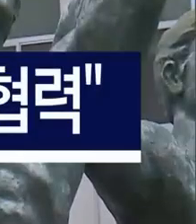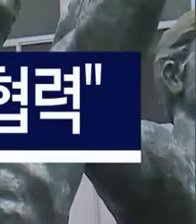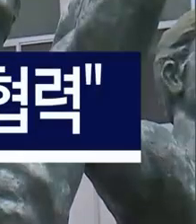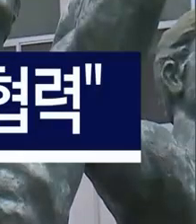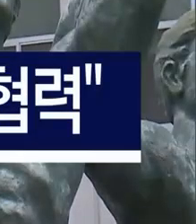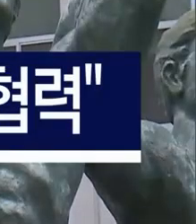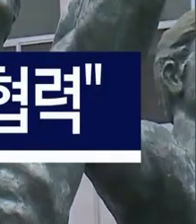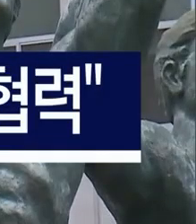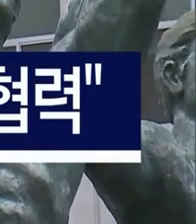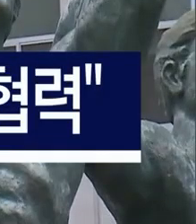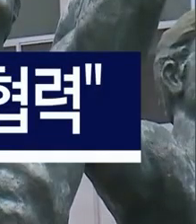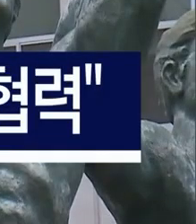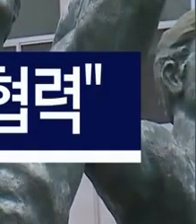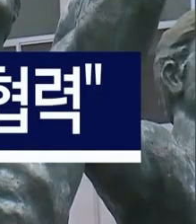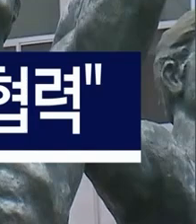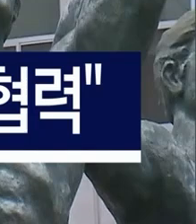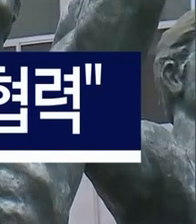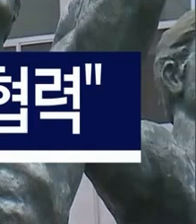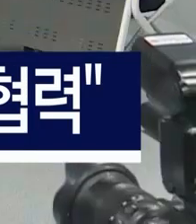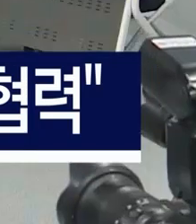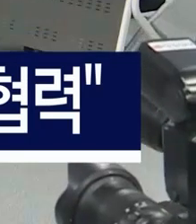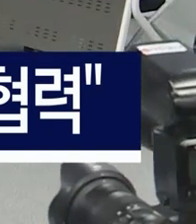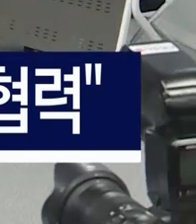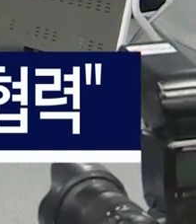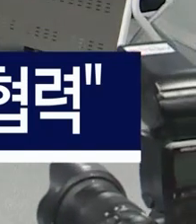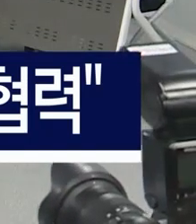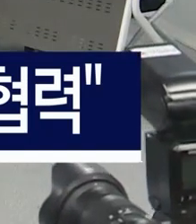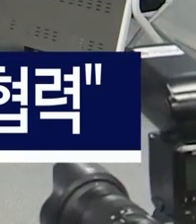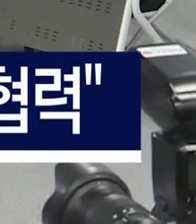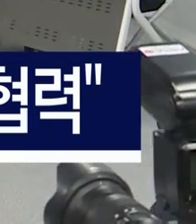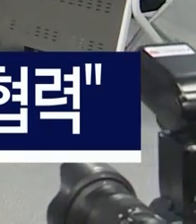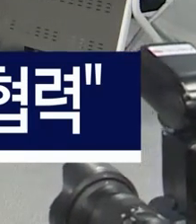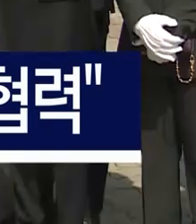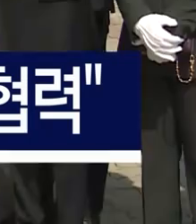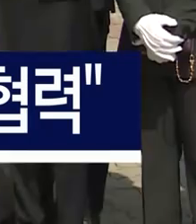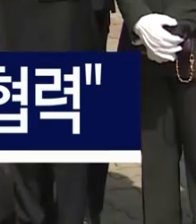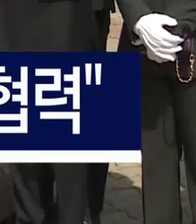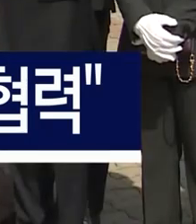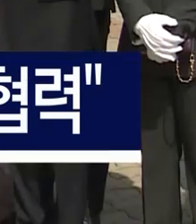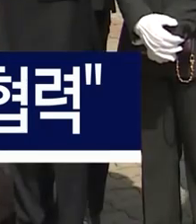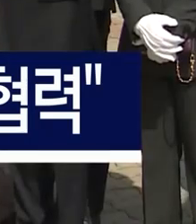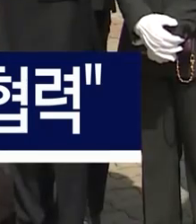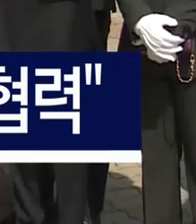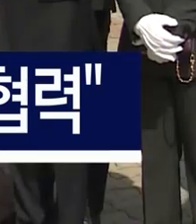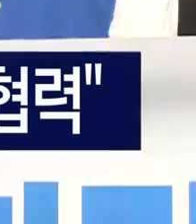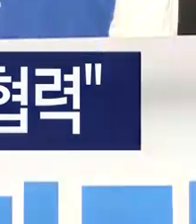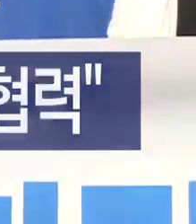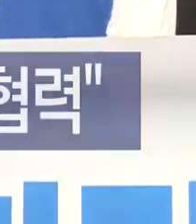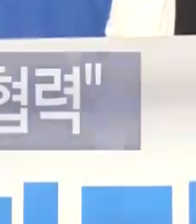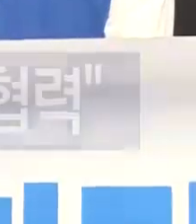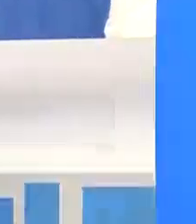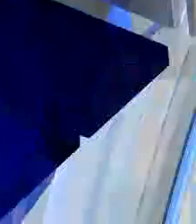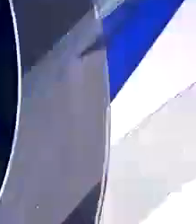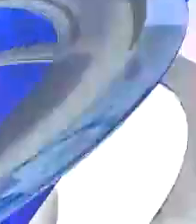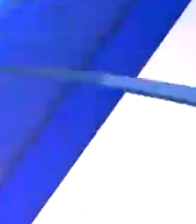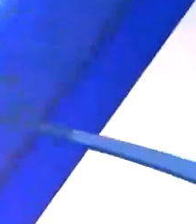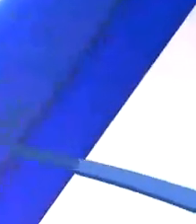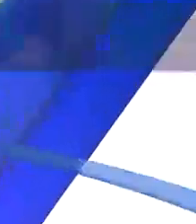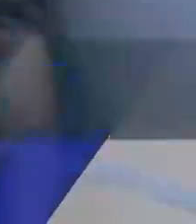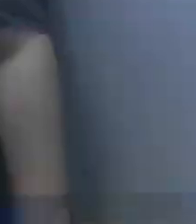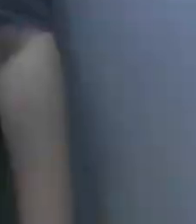더불어민주당이 상임위 1차 배정을 발표했습니다. 골고루 배정된 지역 국회의원들은 지역 현안 해결에 협력을 다짐했습니다.